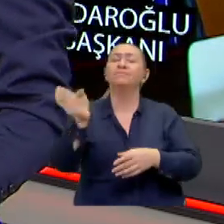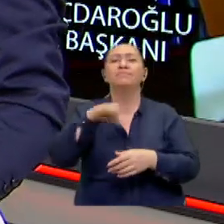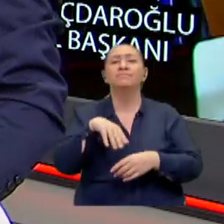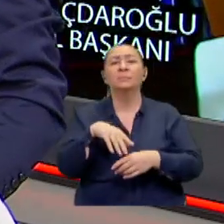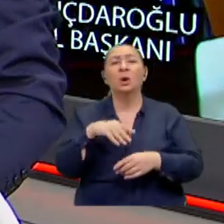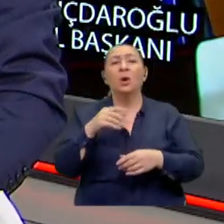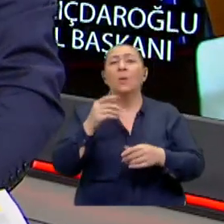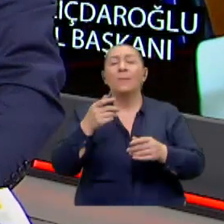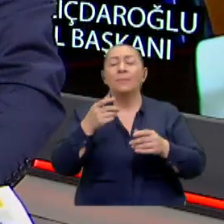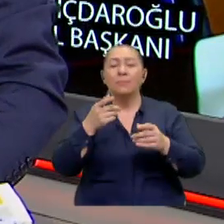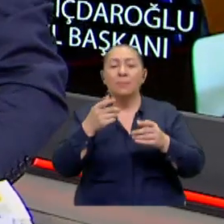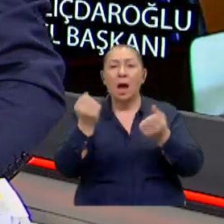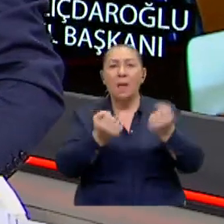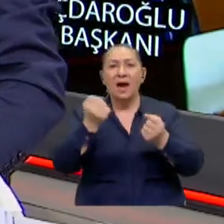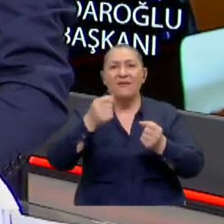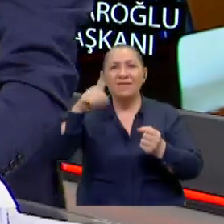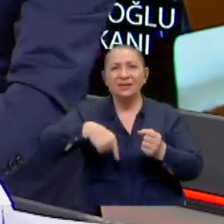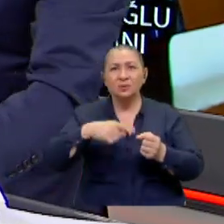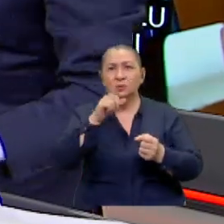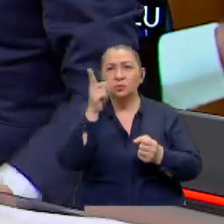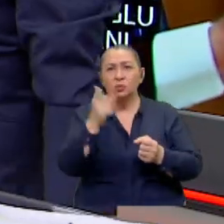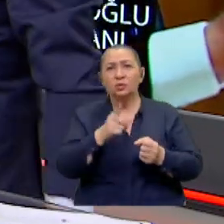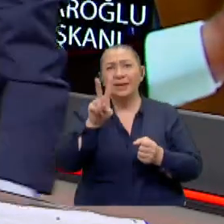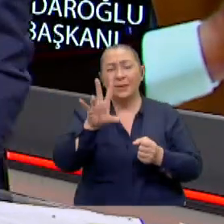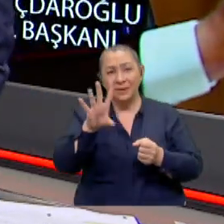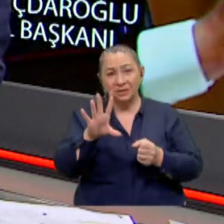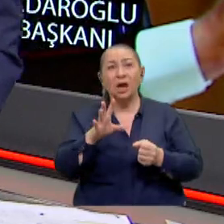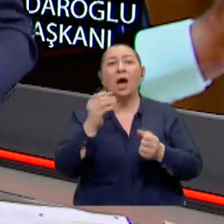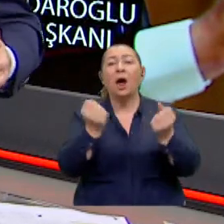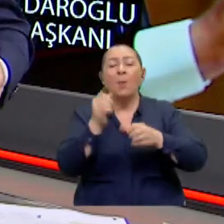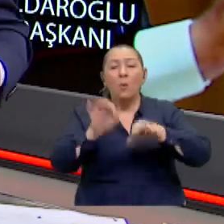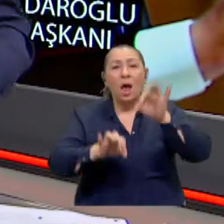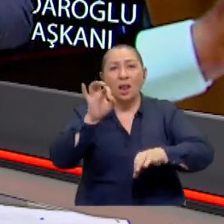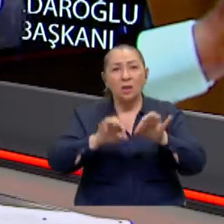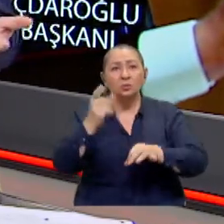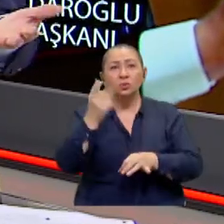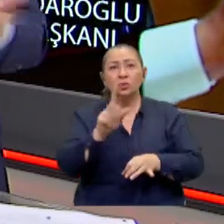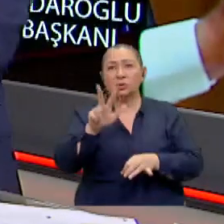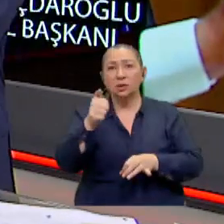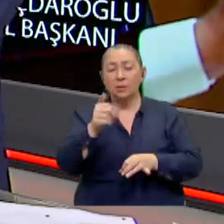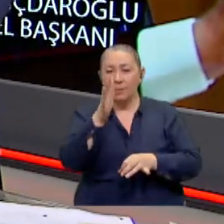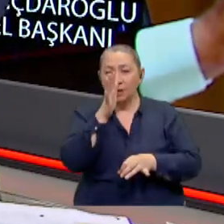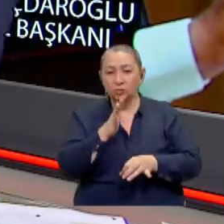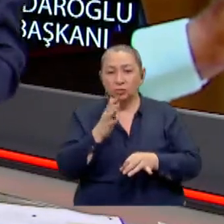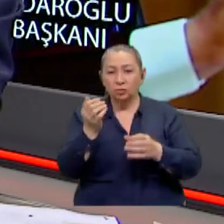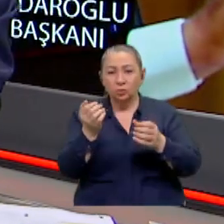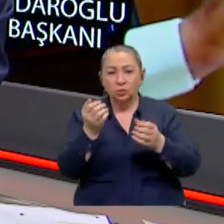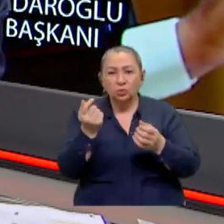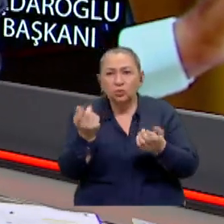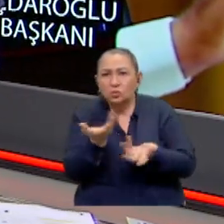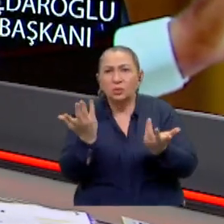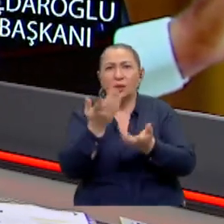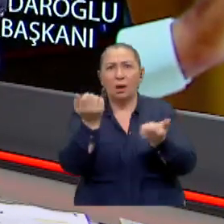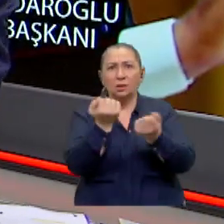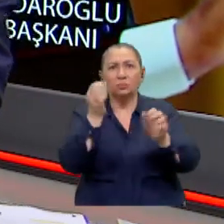bu motorlu taşıtlar vergisi yüzde 125 125 araç muayenesi 136 ya 500 küfürlü araç Mahallesi Bu